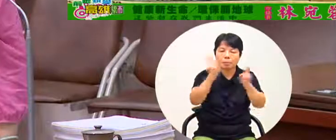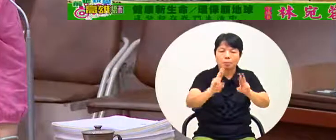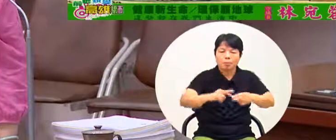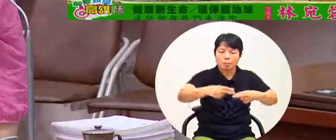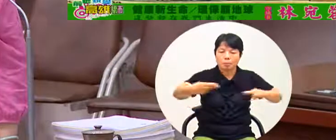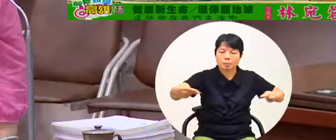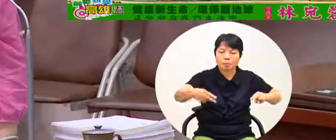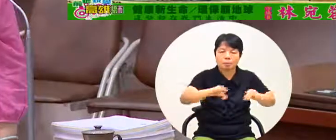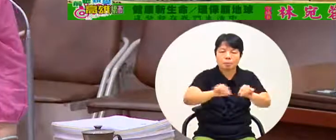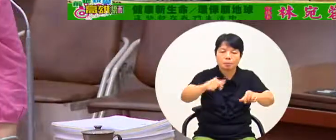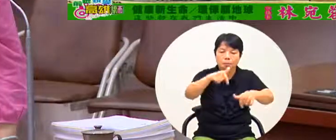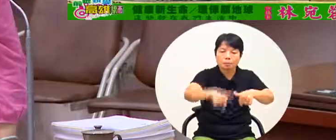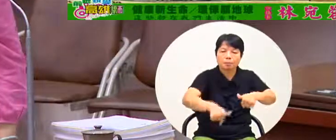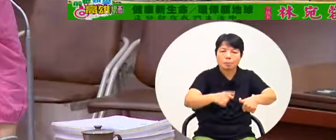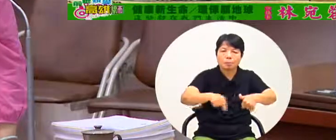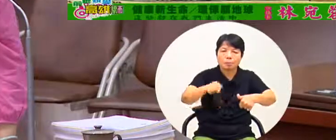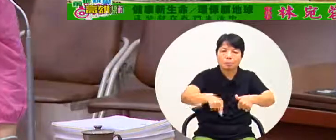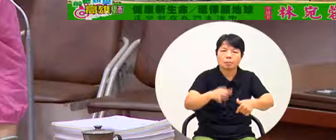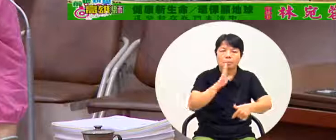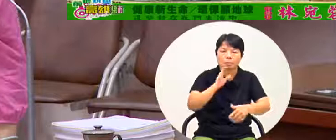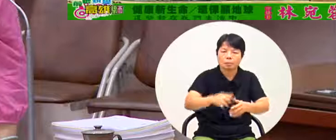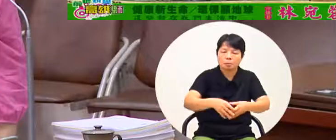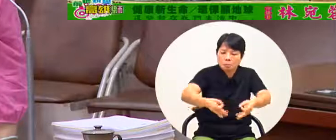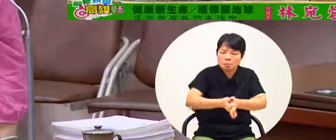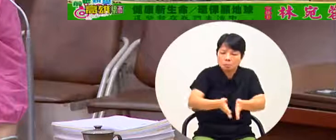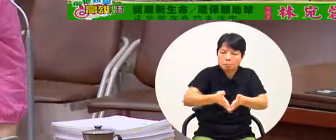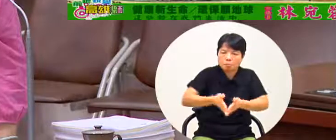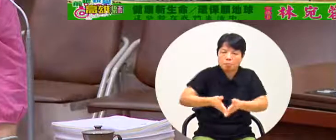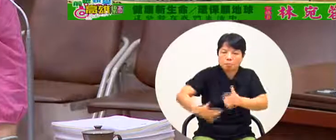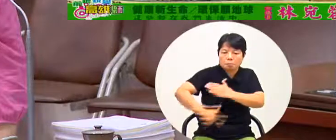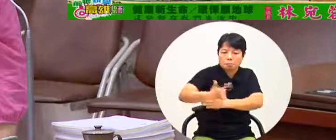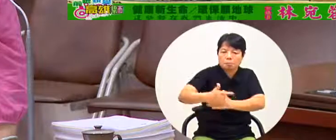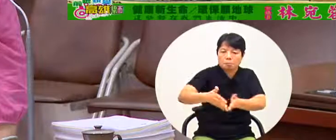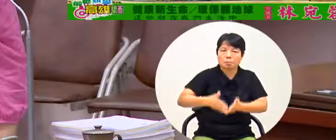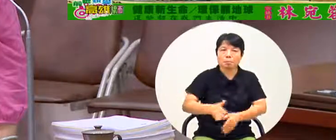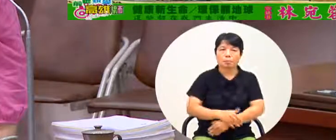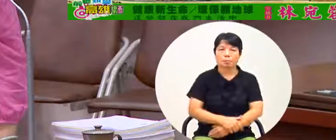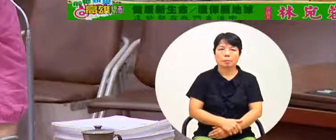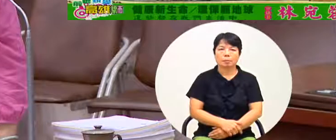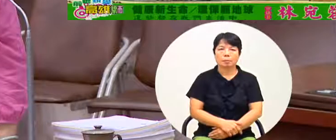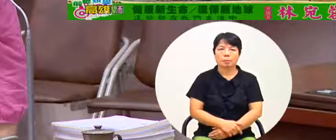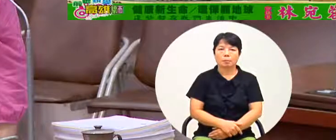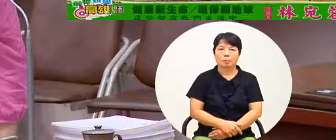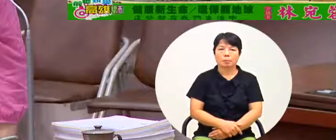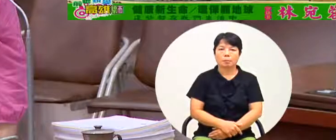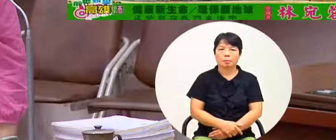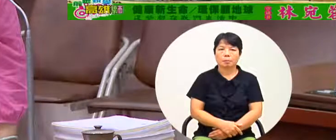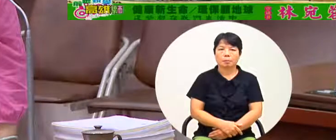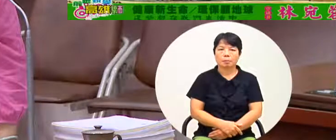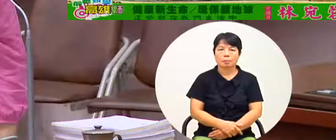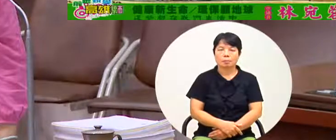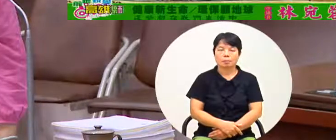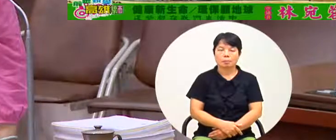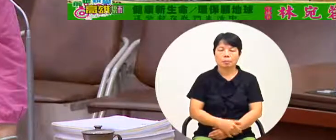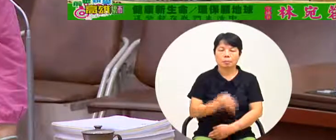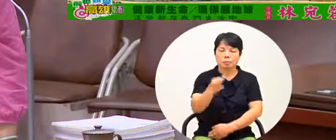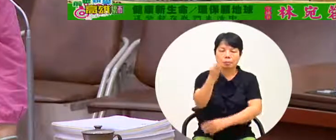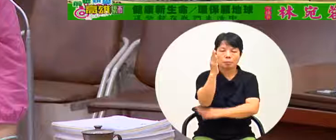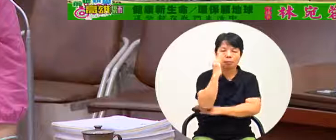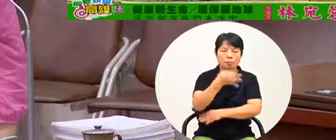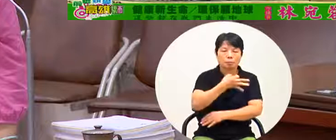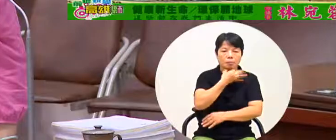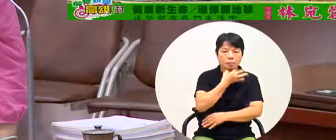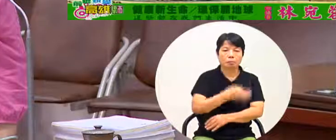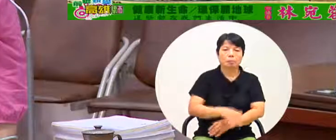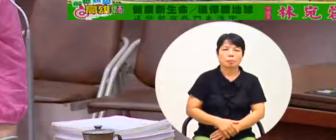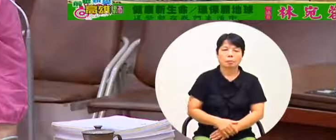当务之急，是应该哈，那。财政的拮据应该有轻重缓急，